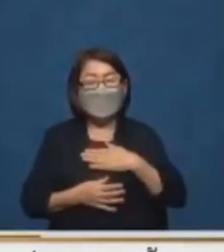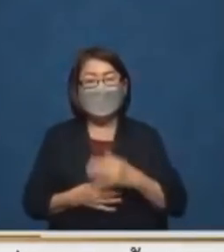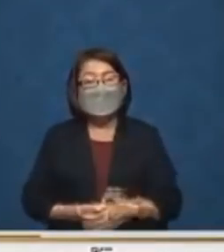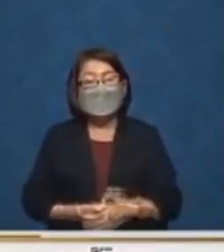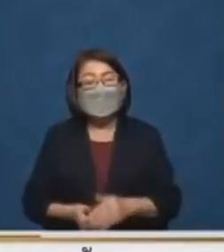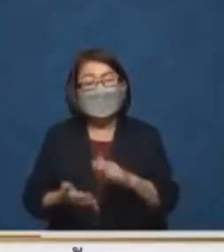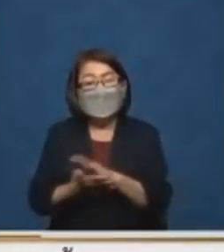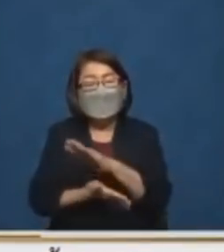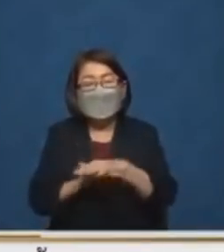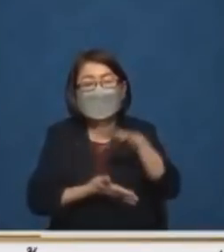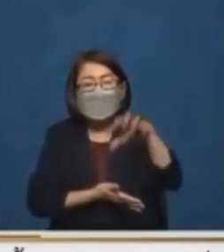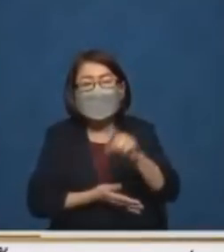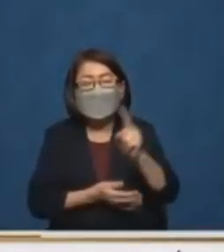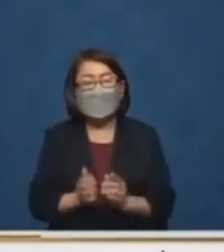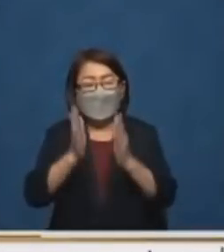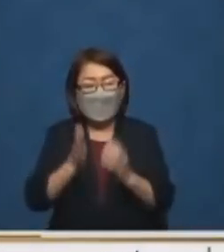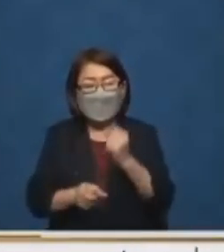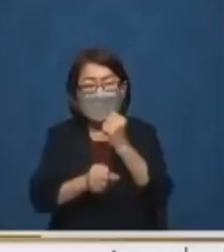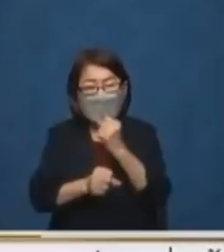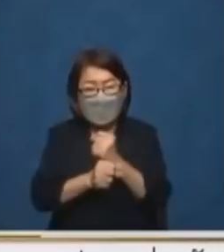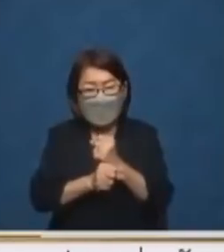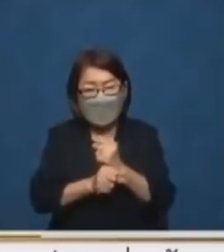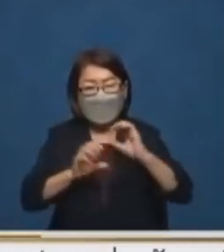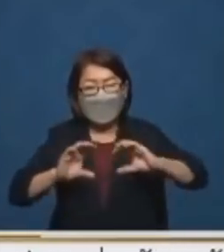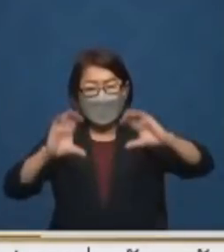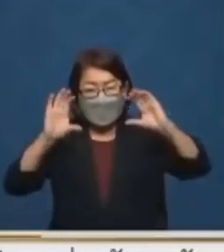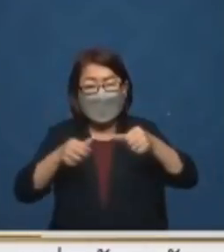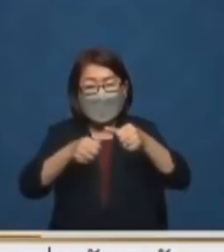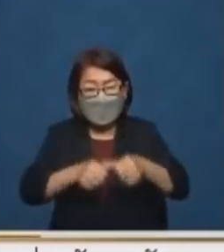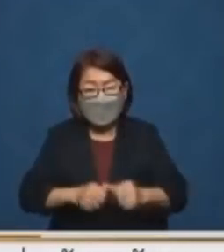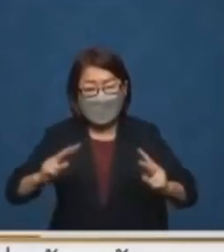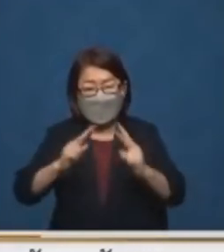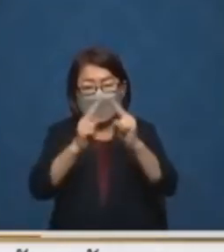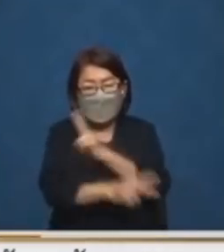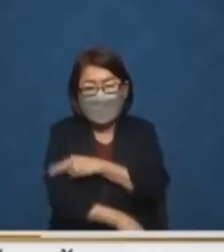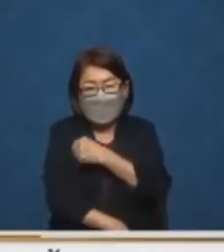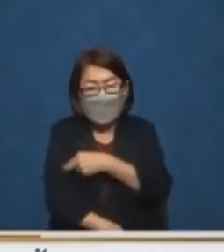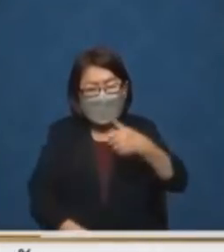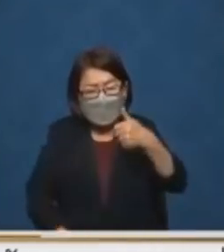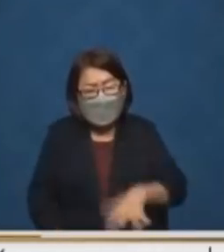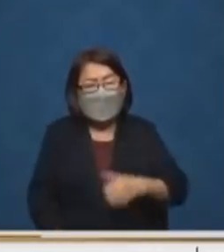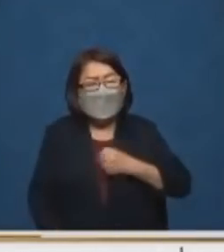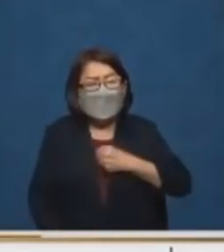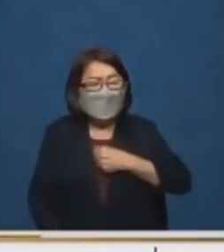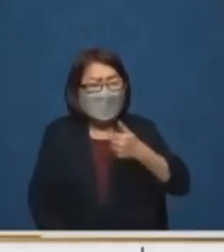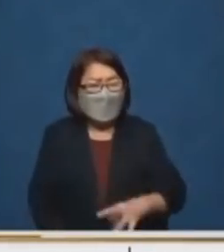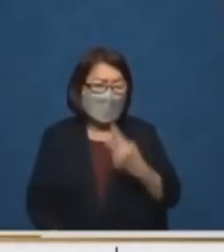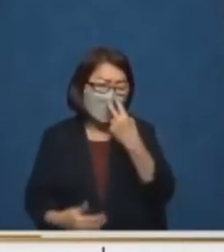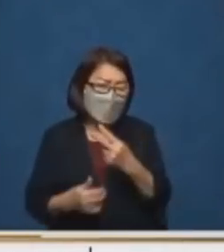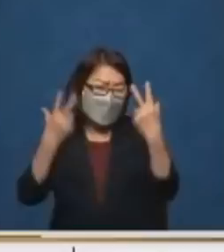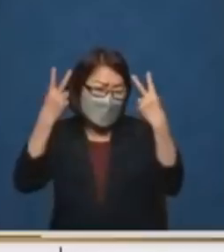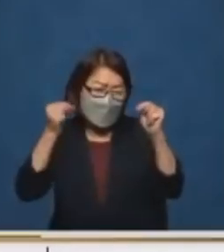ได้อีกษารมาจากขาลาชการกระทวงสาธนาสุขที่ทนต่อการกระทำของผู้เองประยุตและนายอารุทิไม่ได